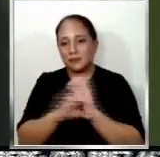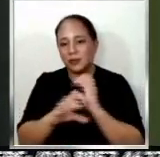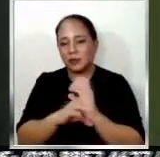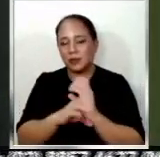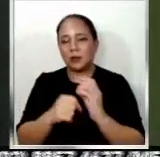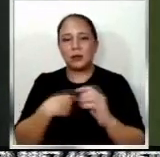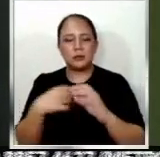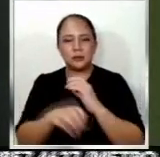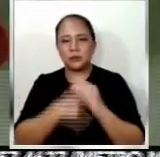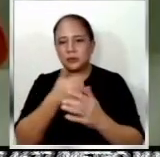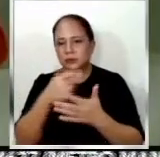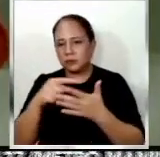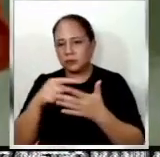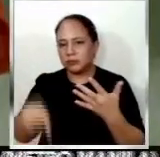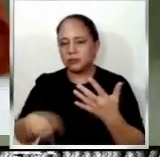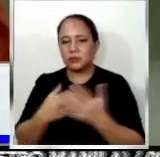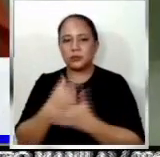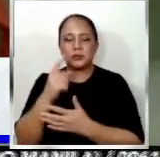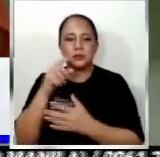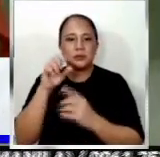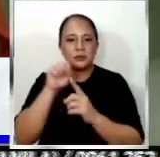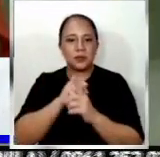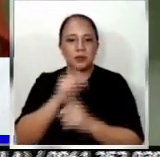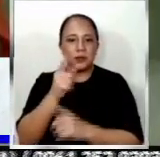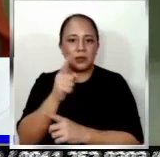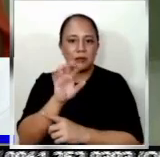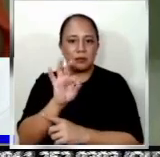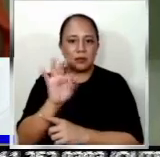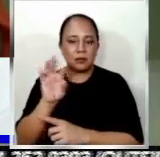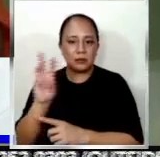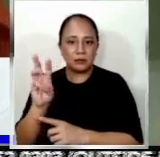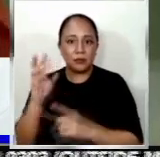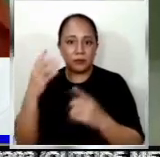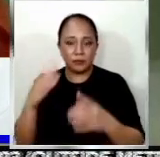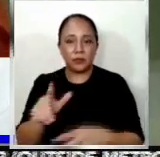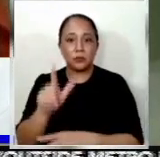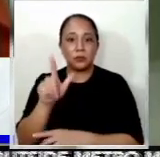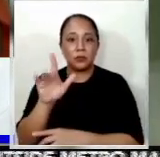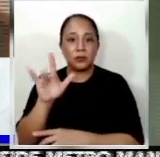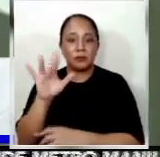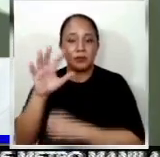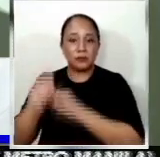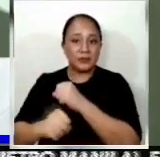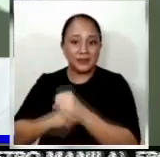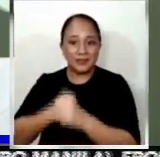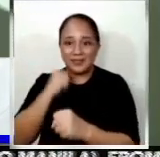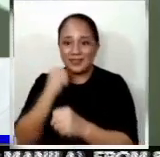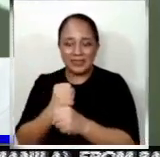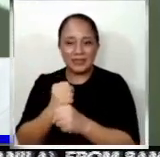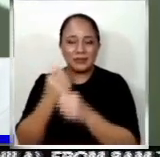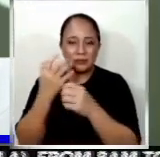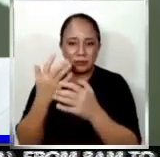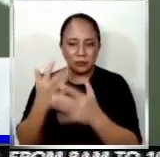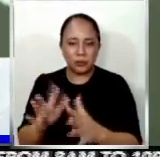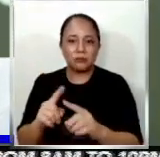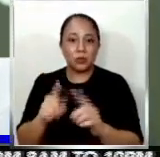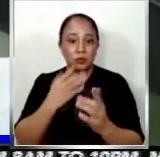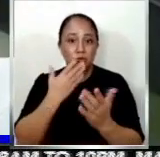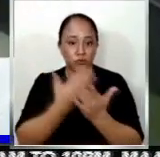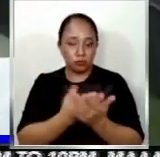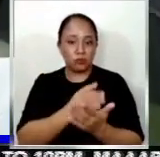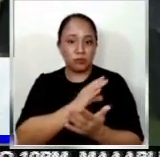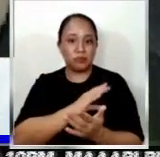September 1996. Pero matapos isilbi ang 25 taong aktual na pagkakakulong at dahil na rin sa good conduct and time